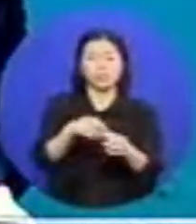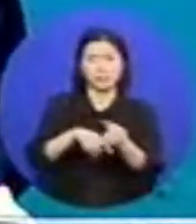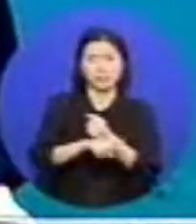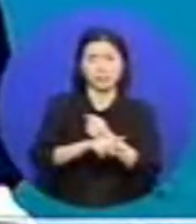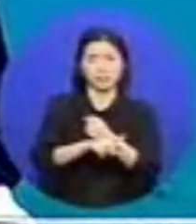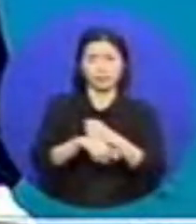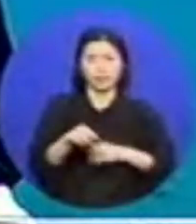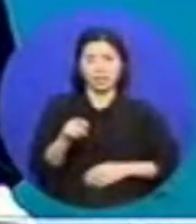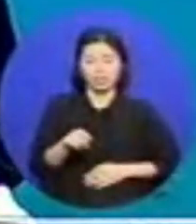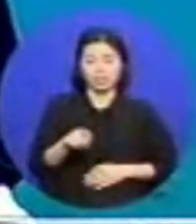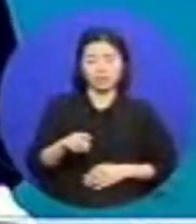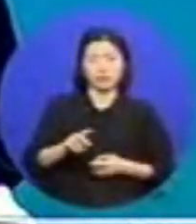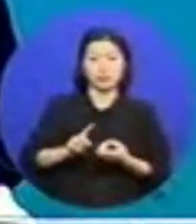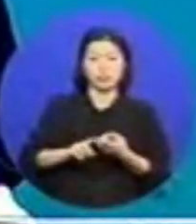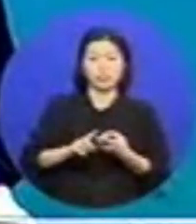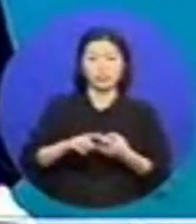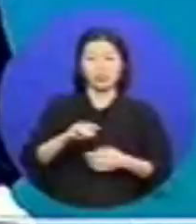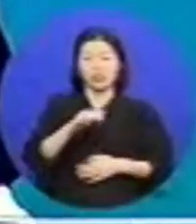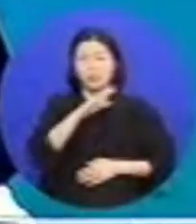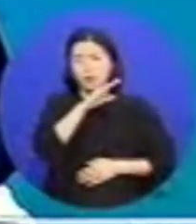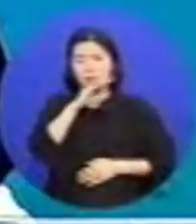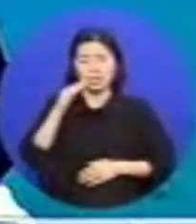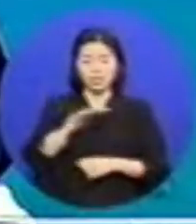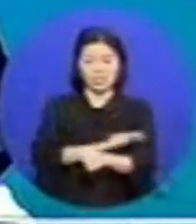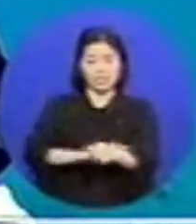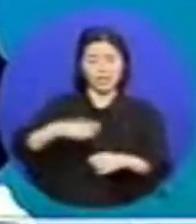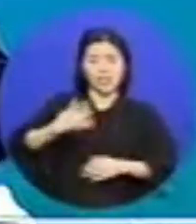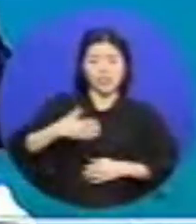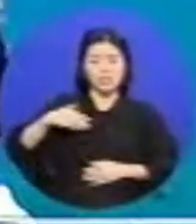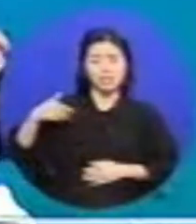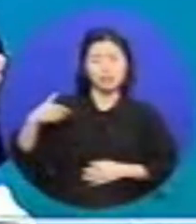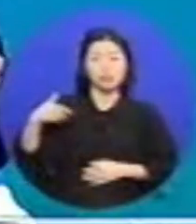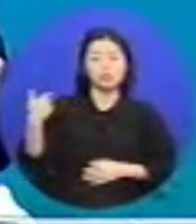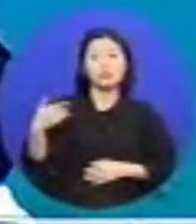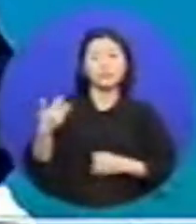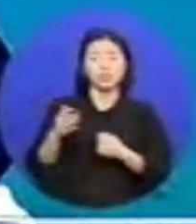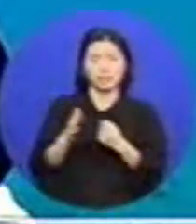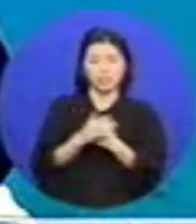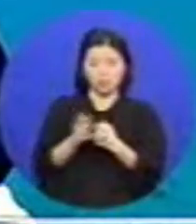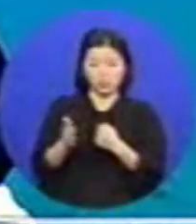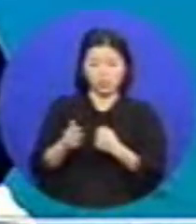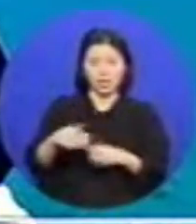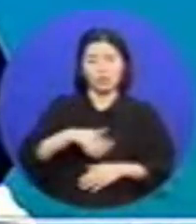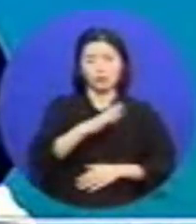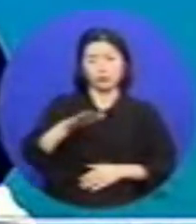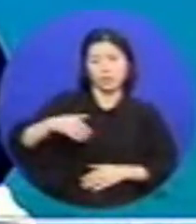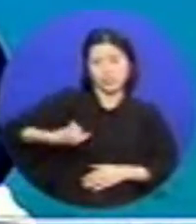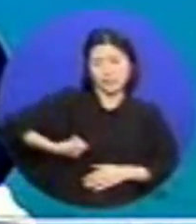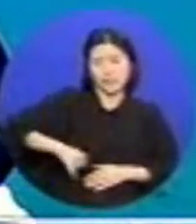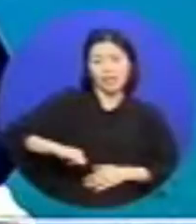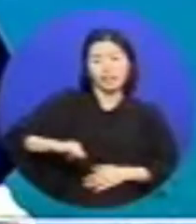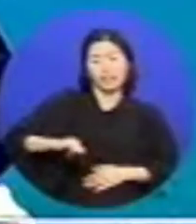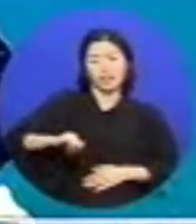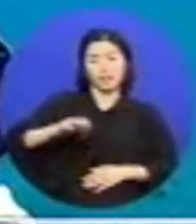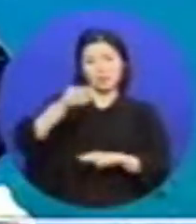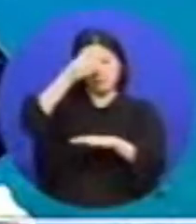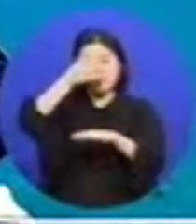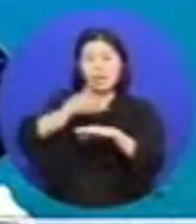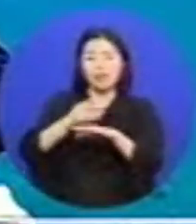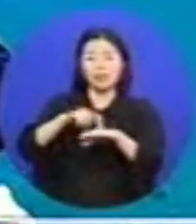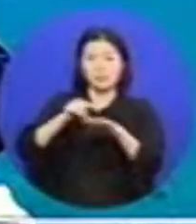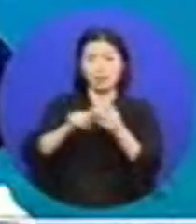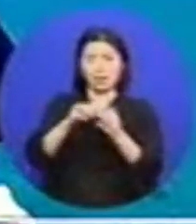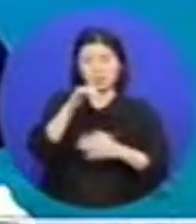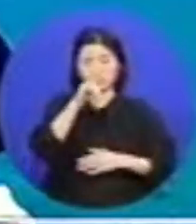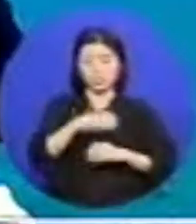그 점에 대해서 제가 제대로 알지 못했기 때문에 저는 저희 딸들에게 미안해요. 제가 저희